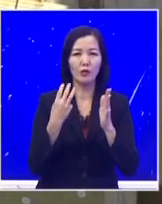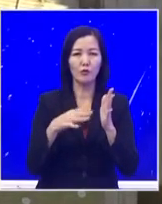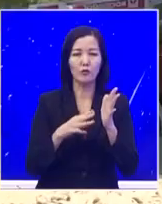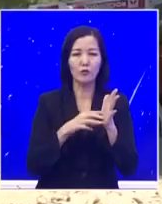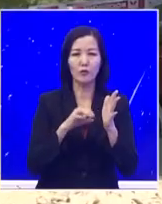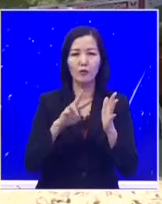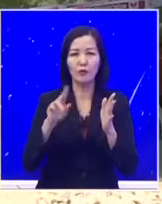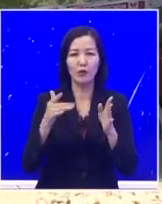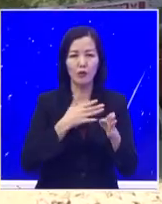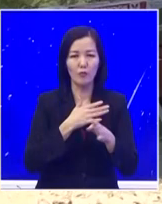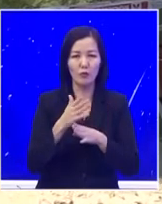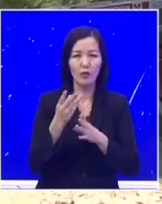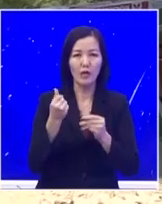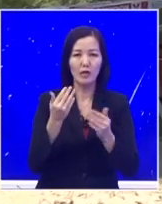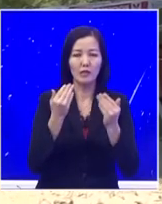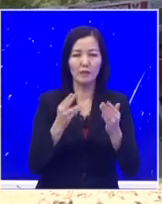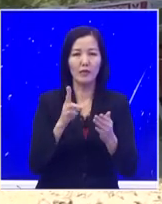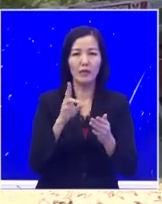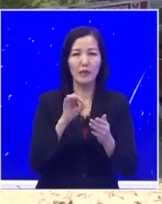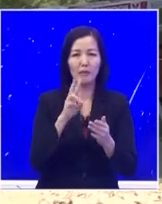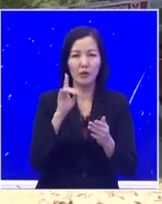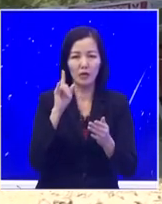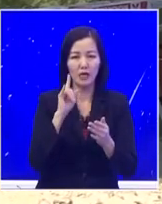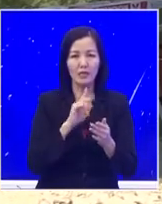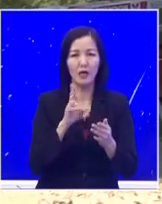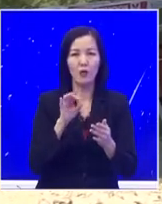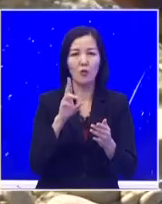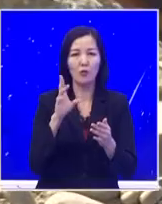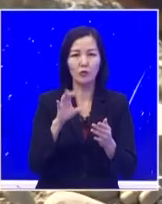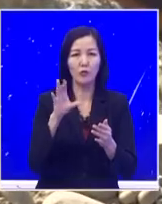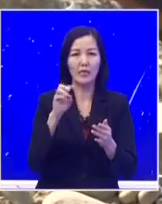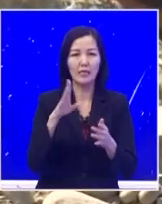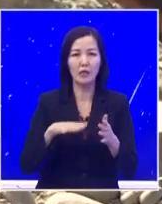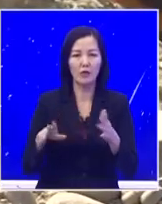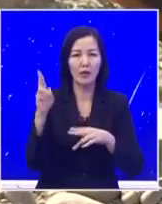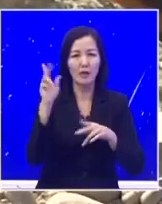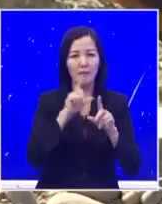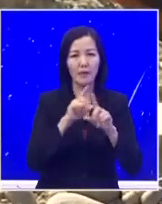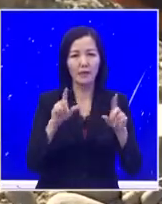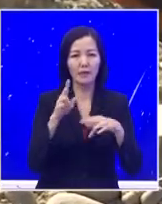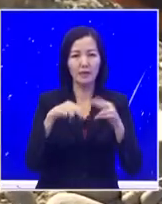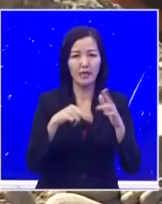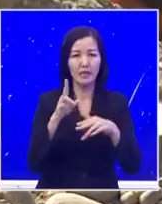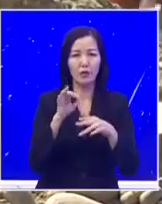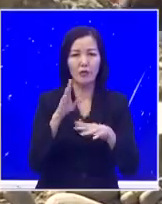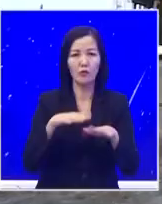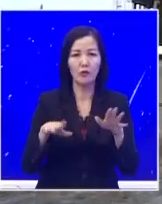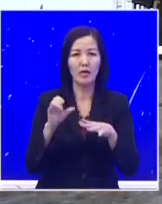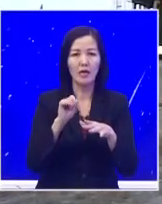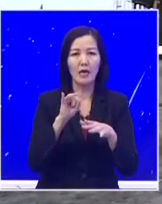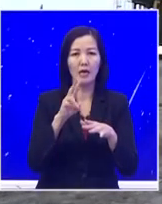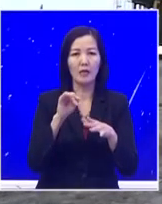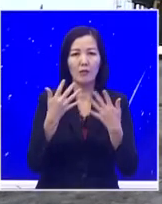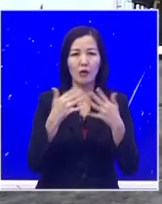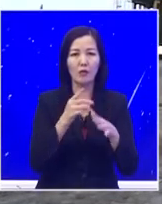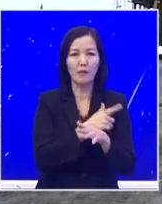64,239 миллион теңге бөлініп отыр. Қаржыға биыл Еңбекші Қазақ, Көксу, Ескелді аудандарында мектеп салынады. Ал Көксу ауданындағы